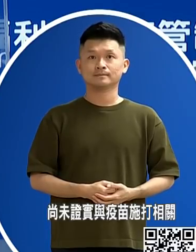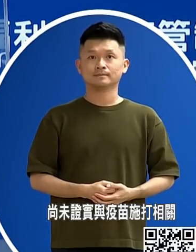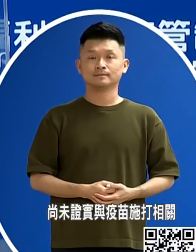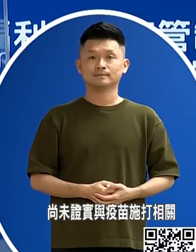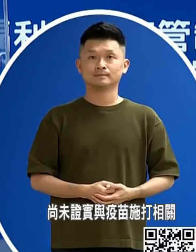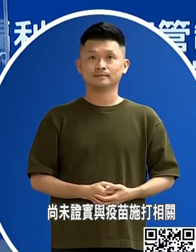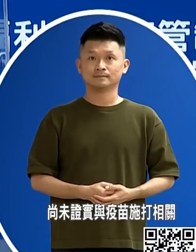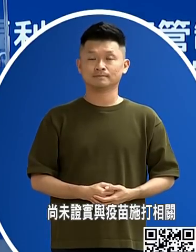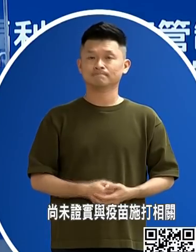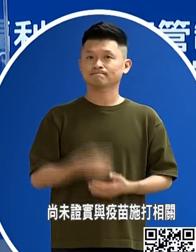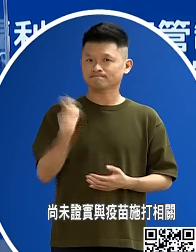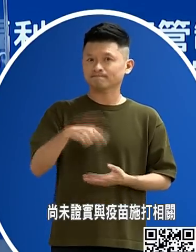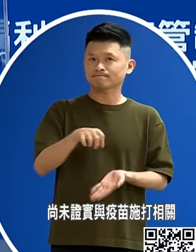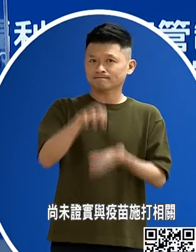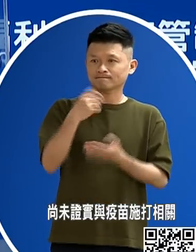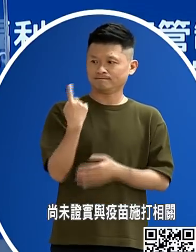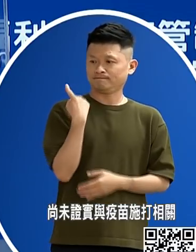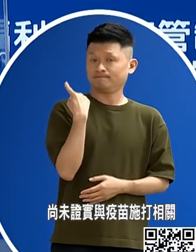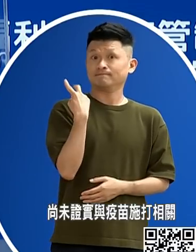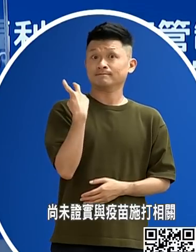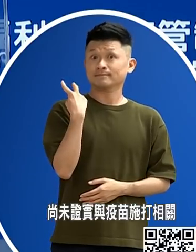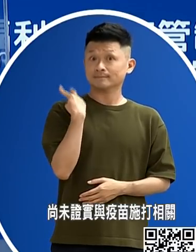那还是在强调，前两天